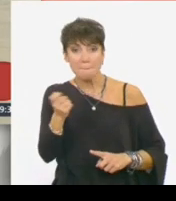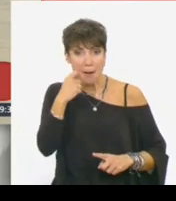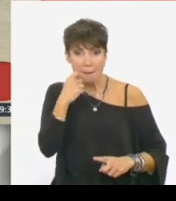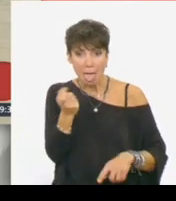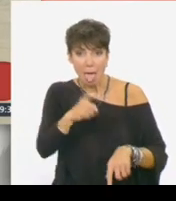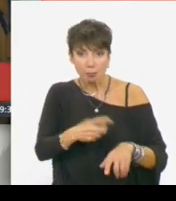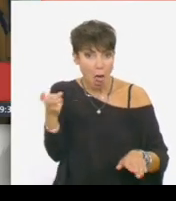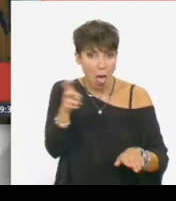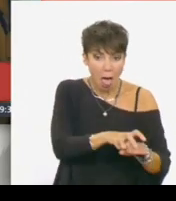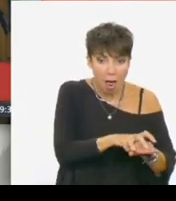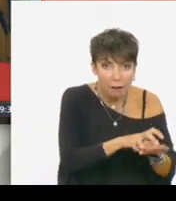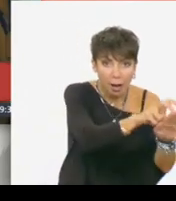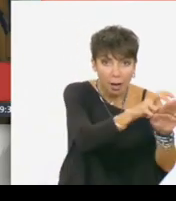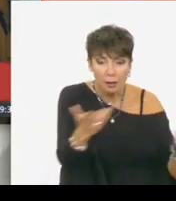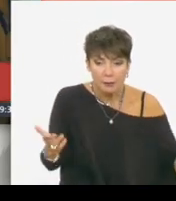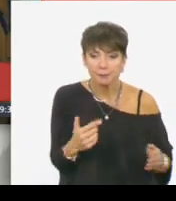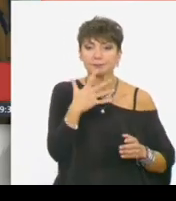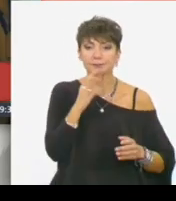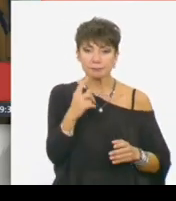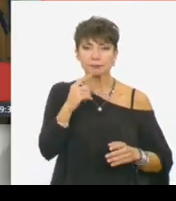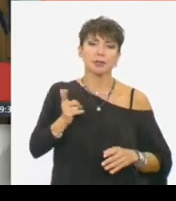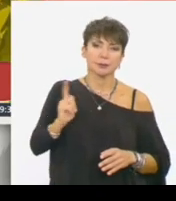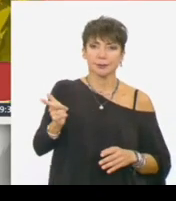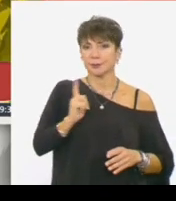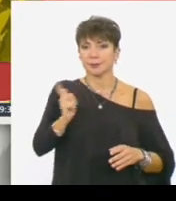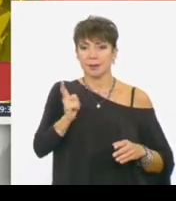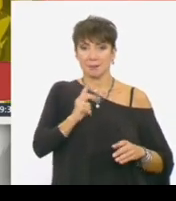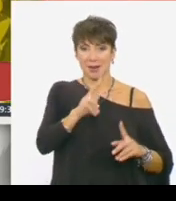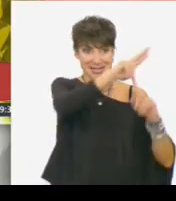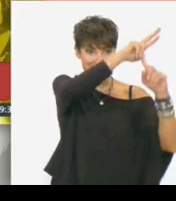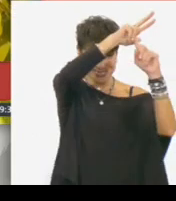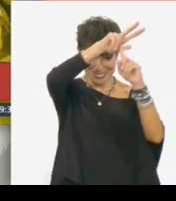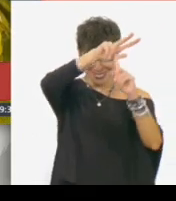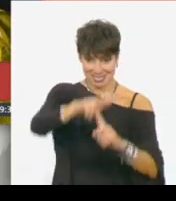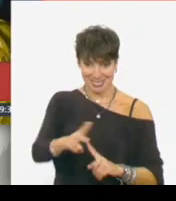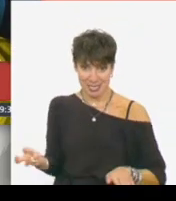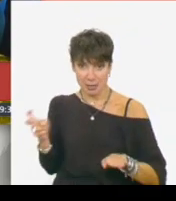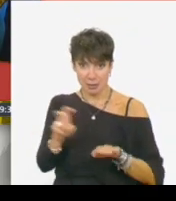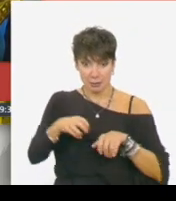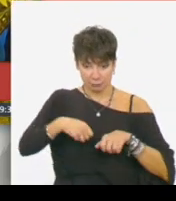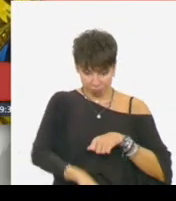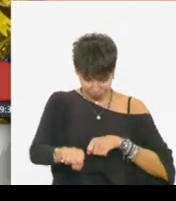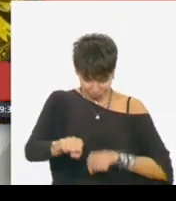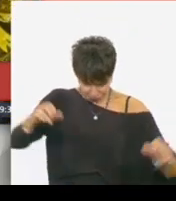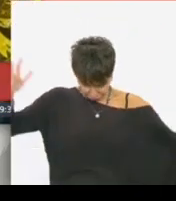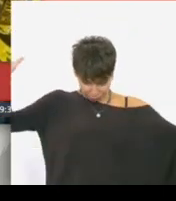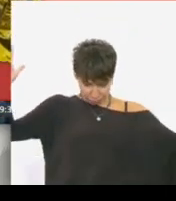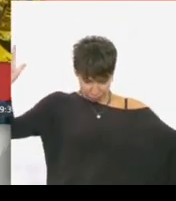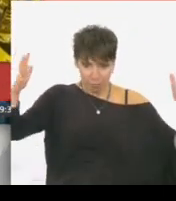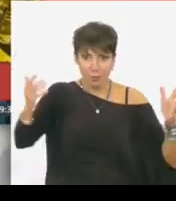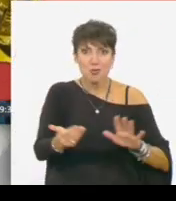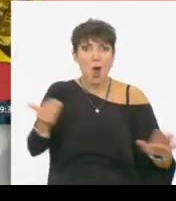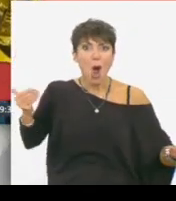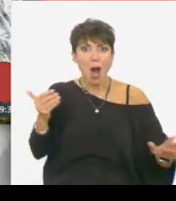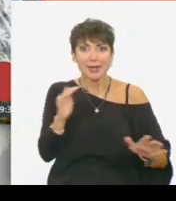νοσοκομείο της Κέρκυρας. Ενώ ήταν στο ελικοδρόμιο για να την παραλάβει το ελικόπτερο, τελικά τα μωράκια αποφάσισαν να έρθουν